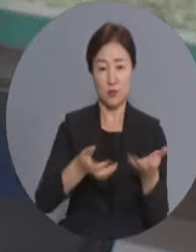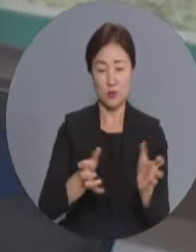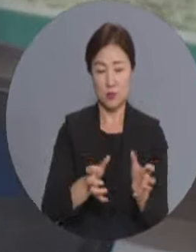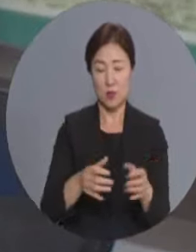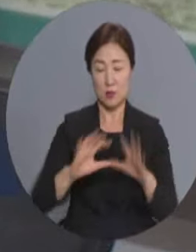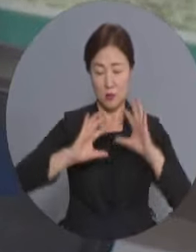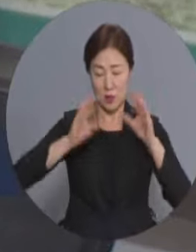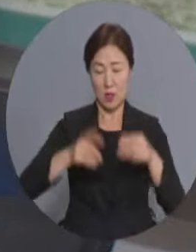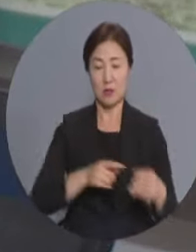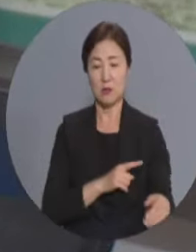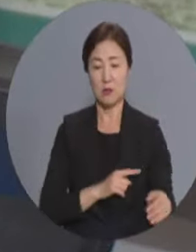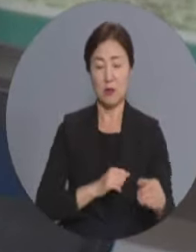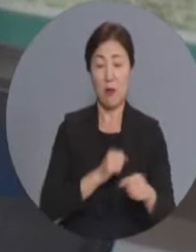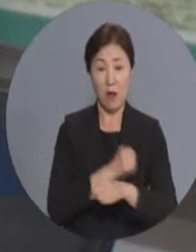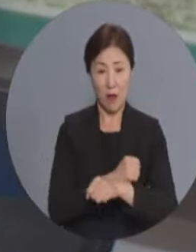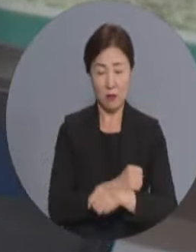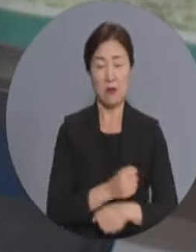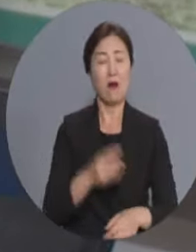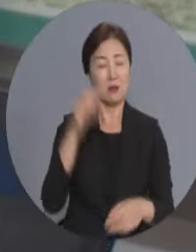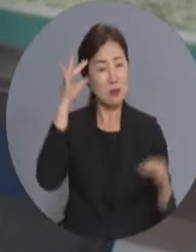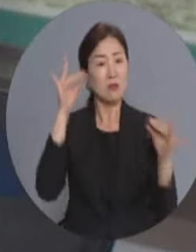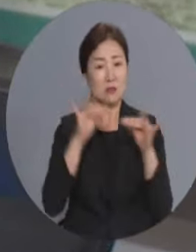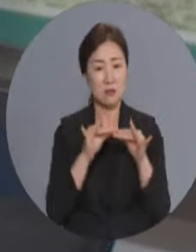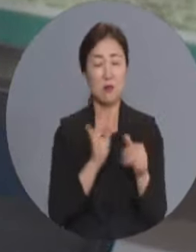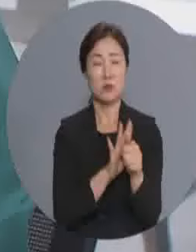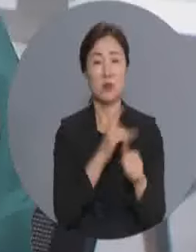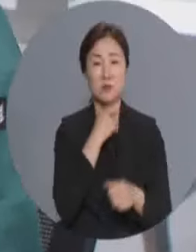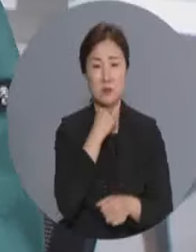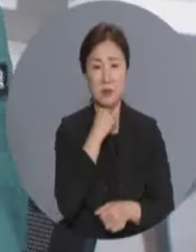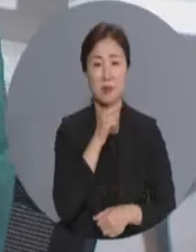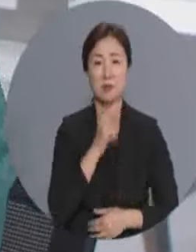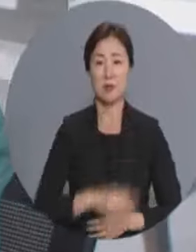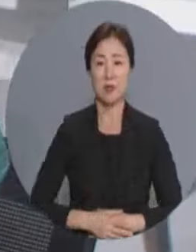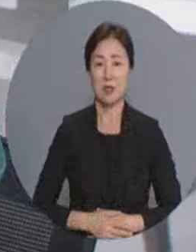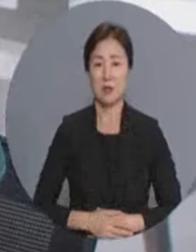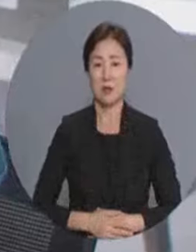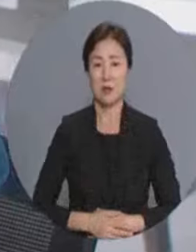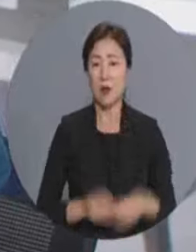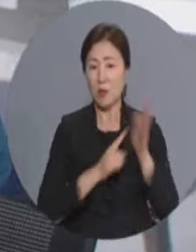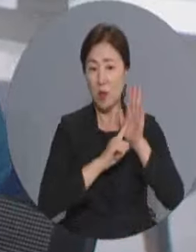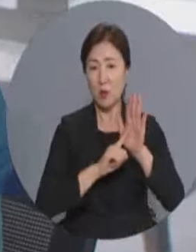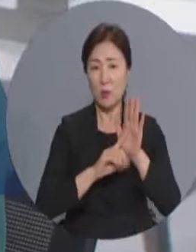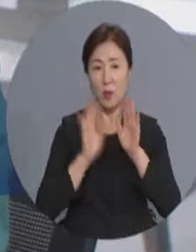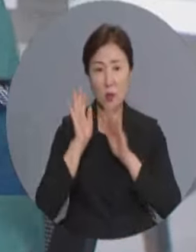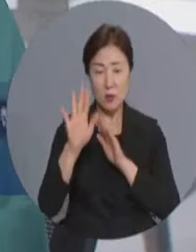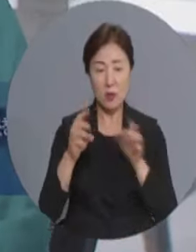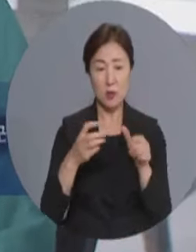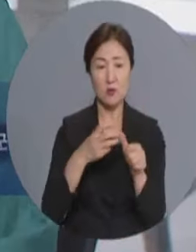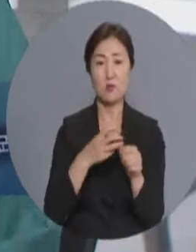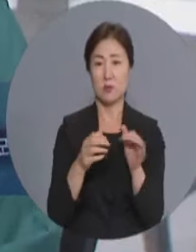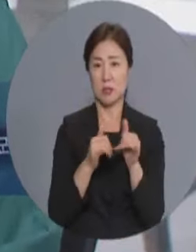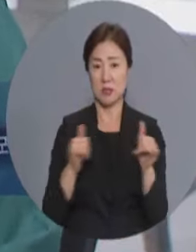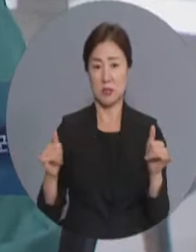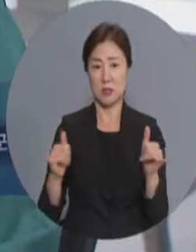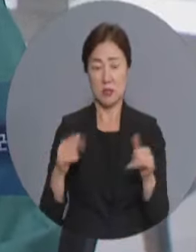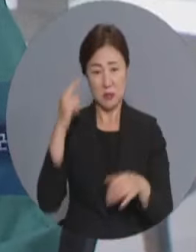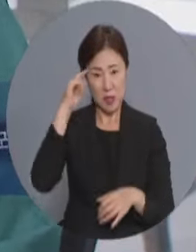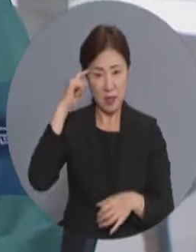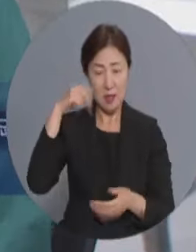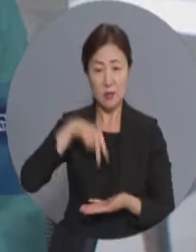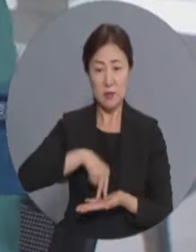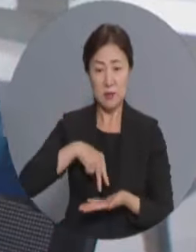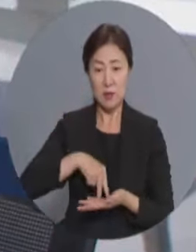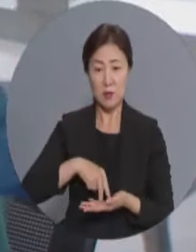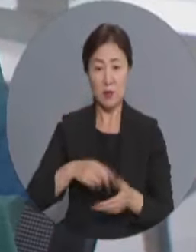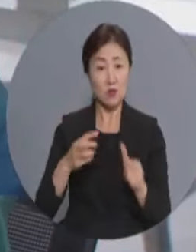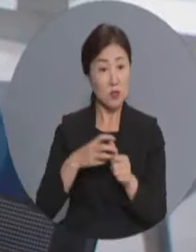저희들은 찬성하고 적극적으로 협조를 하겠습니다. 발표하고 나니까 우리 국민들 생각할 때는